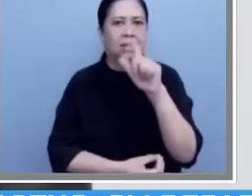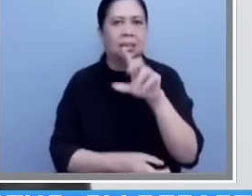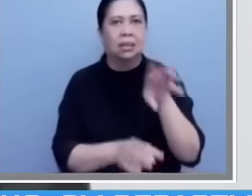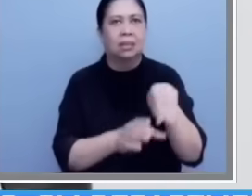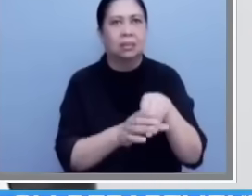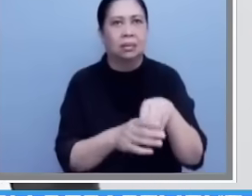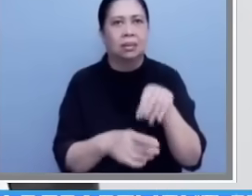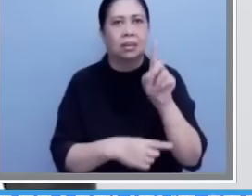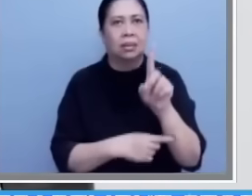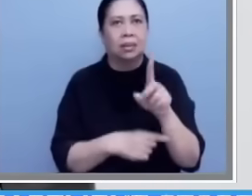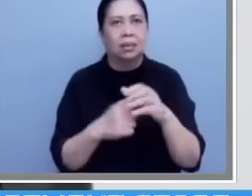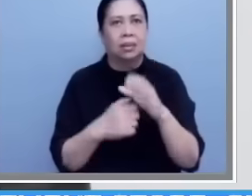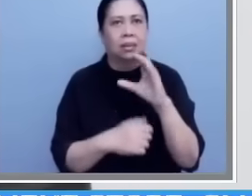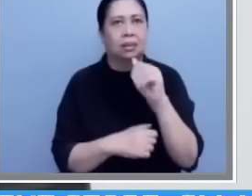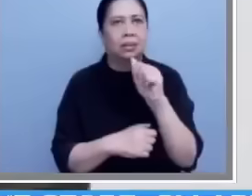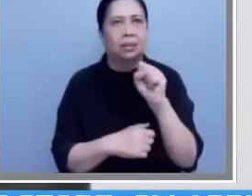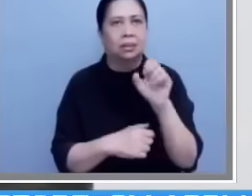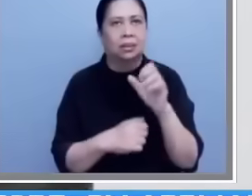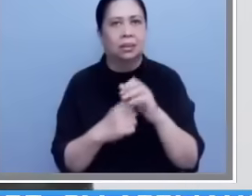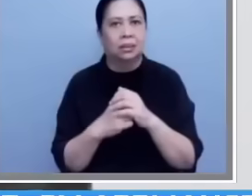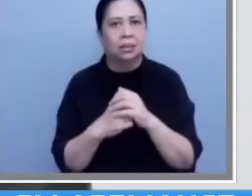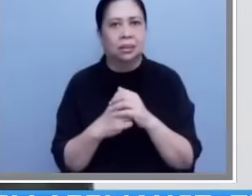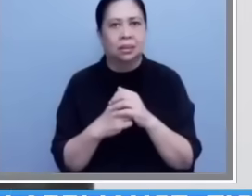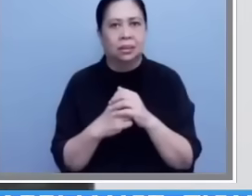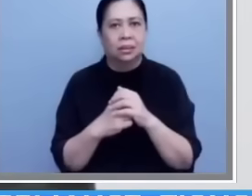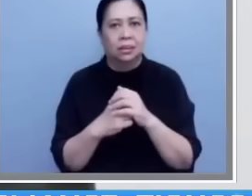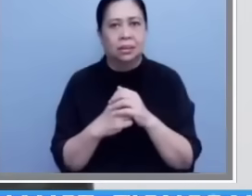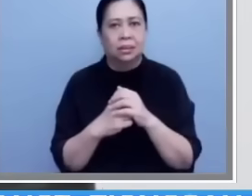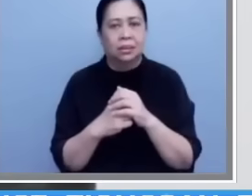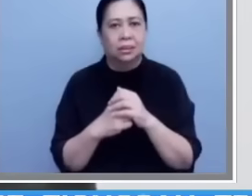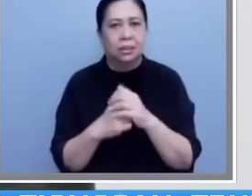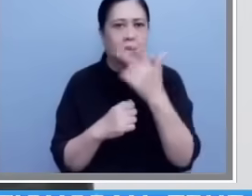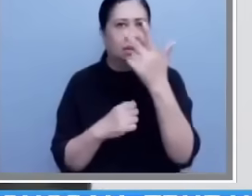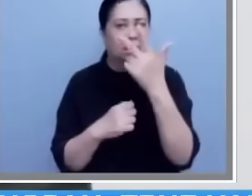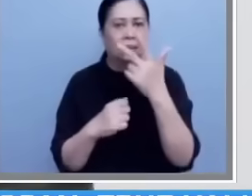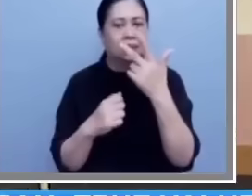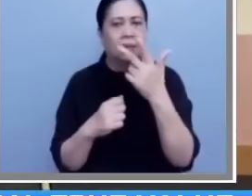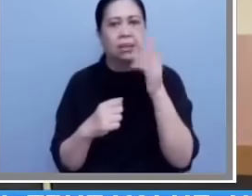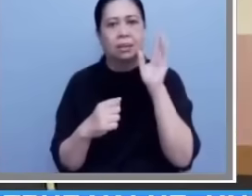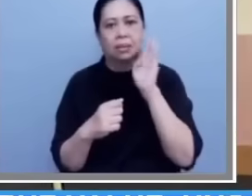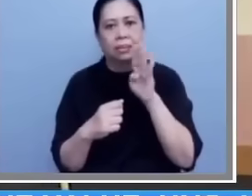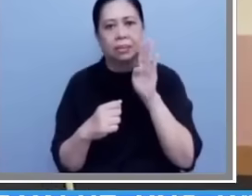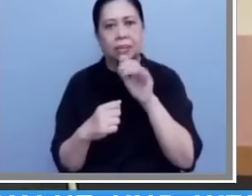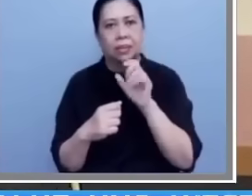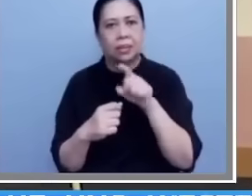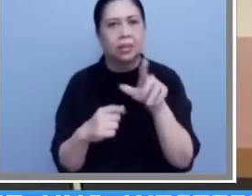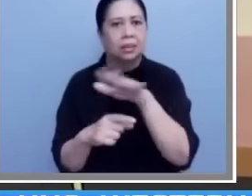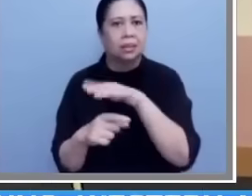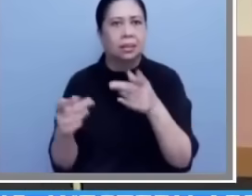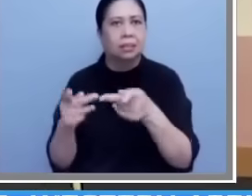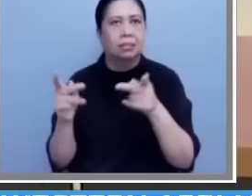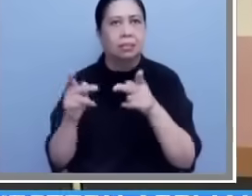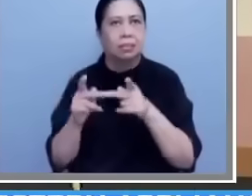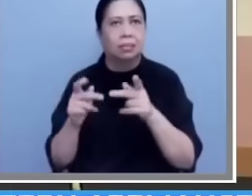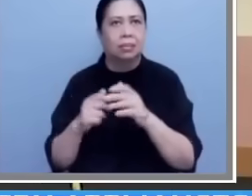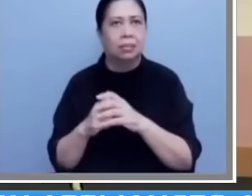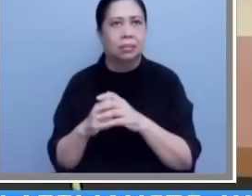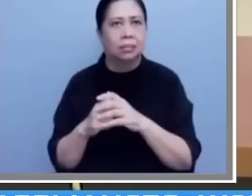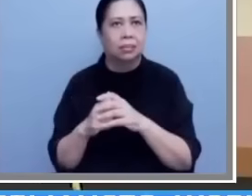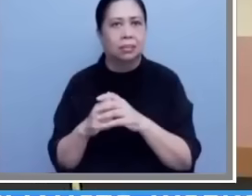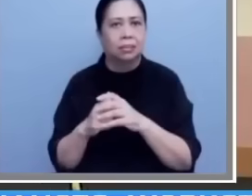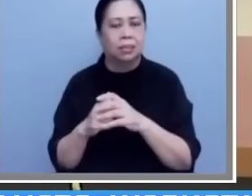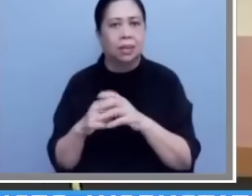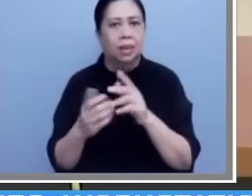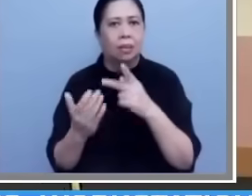isang kaso po ng tatlong magkakapatid dyan po sa kanilang lugar sa may Project 3 sa